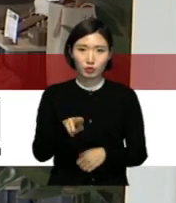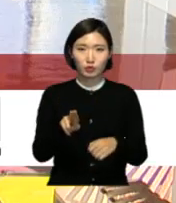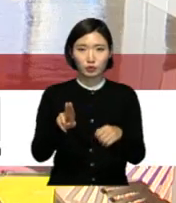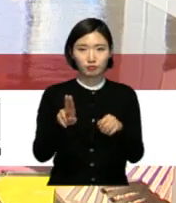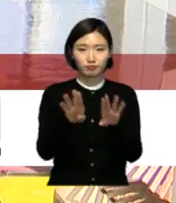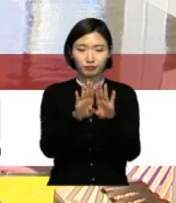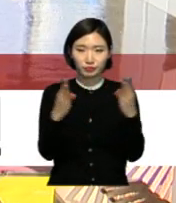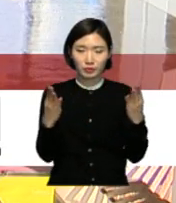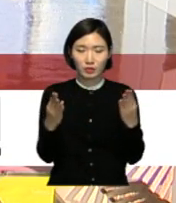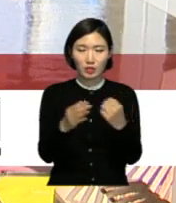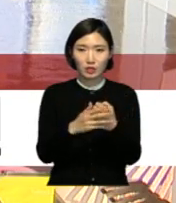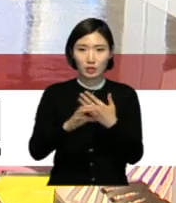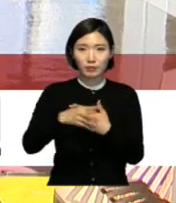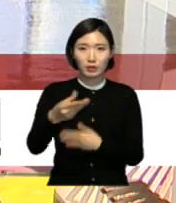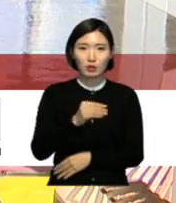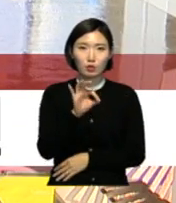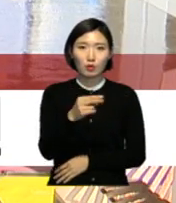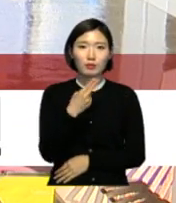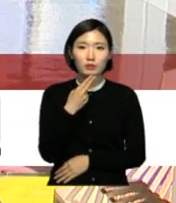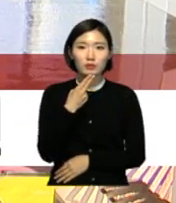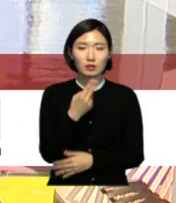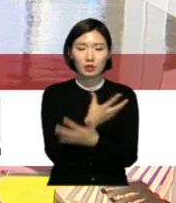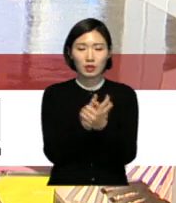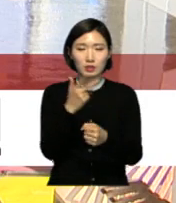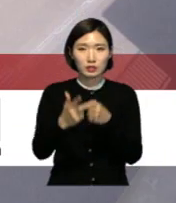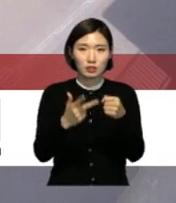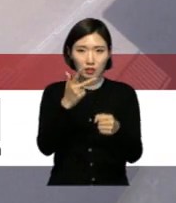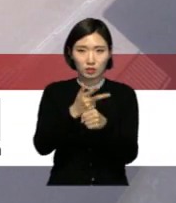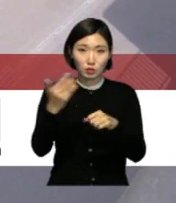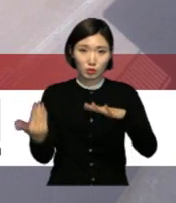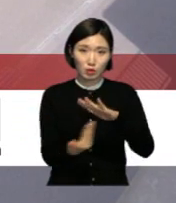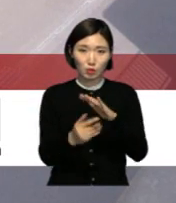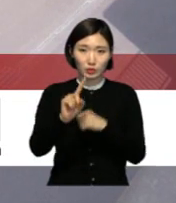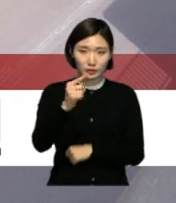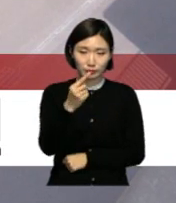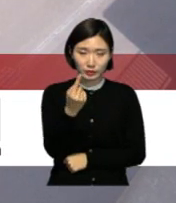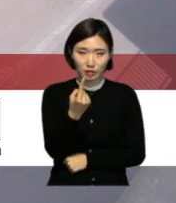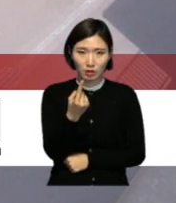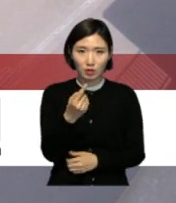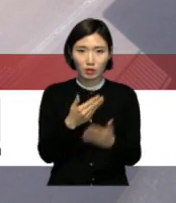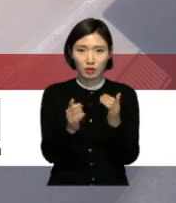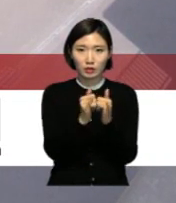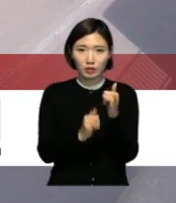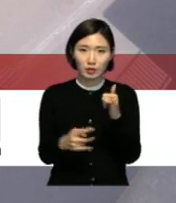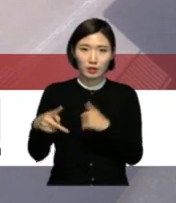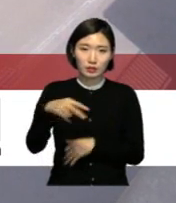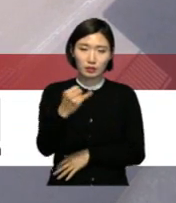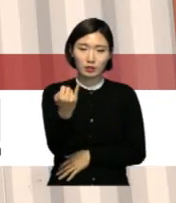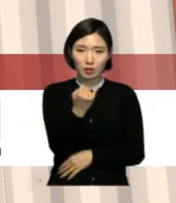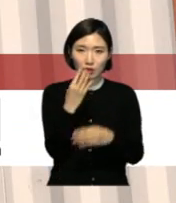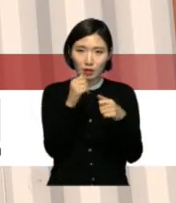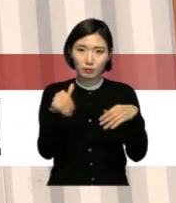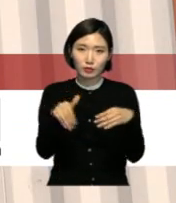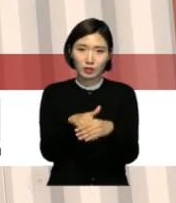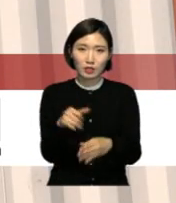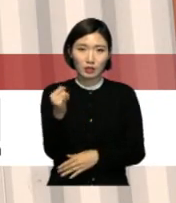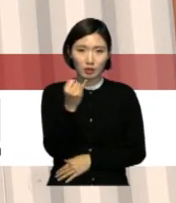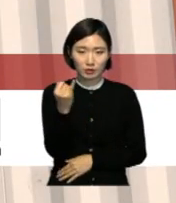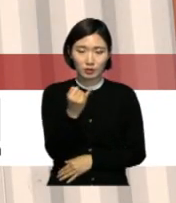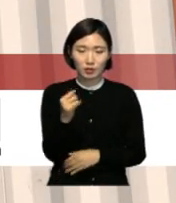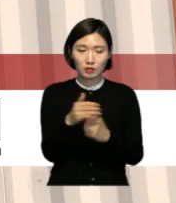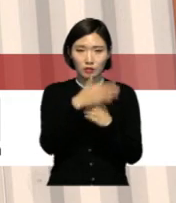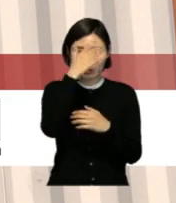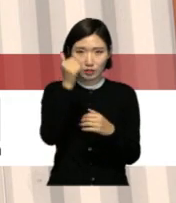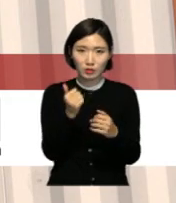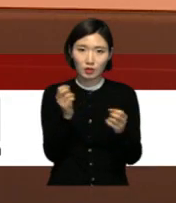없습니다. 계약기간도 최소 7년에서 최대 10년입니다. 경력단절 여성과 다문화 가정의 여성, 청년